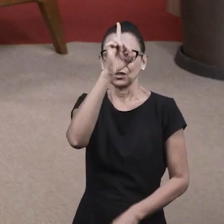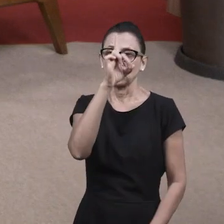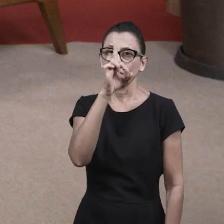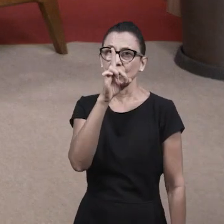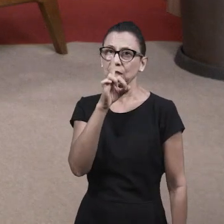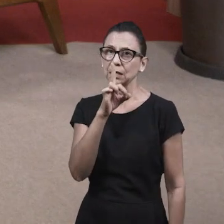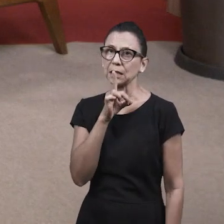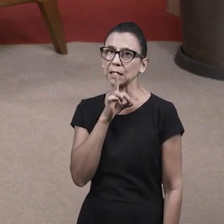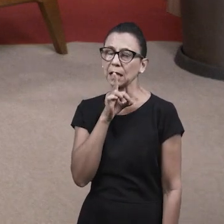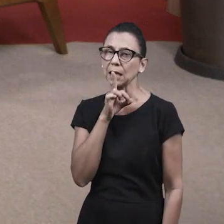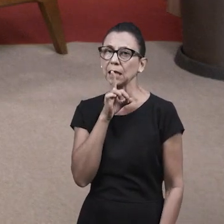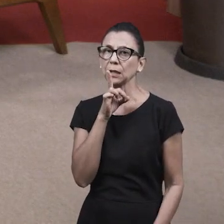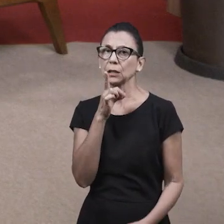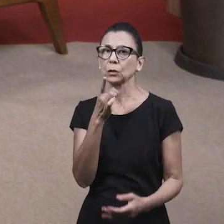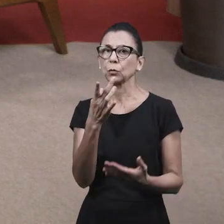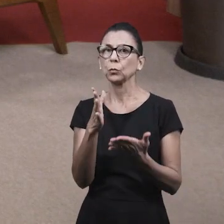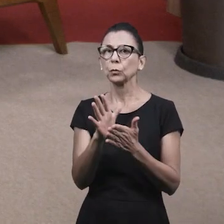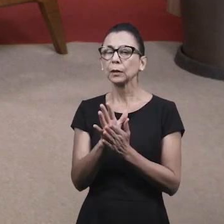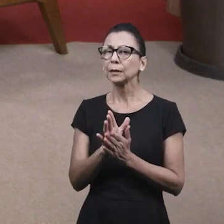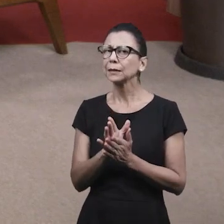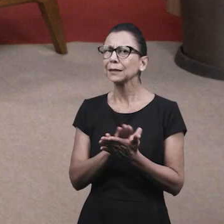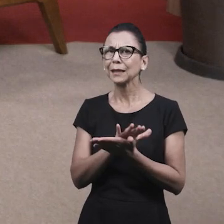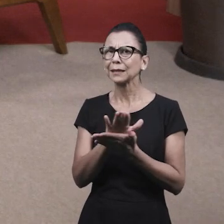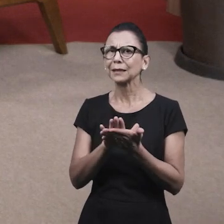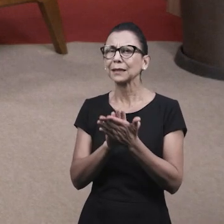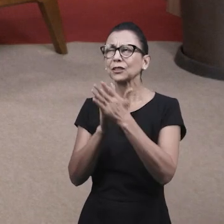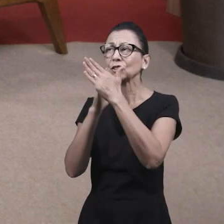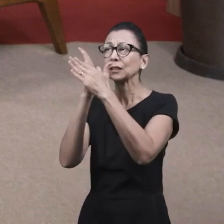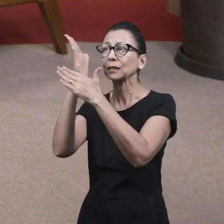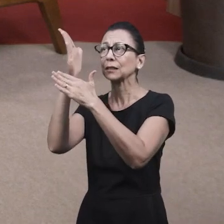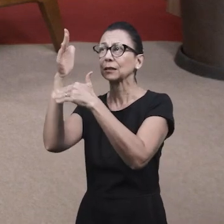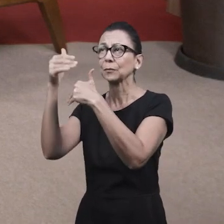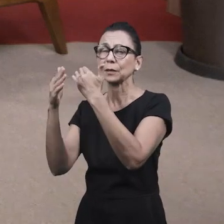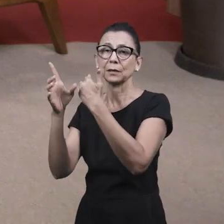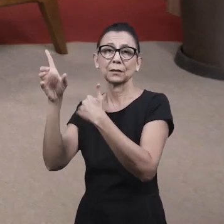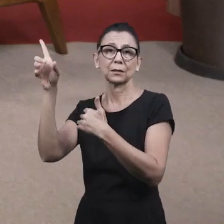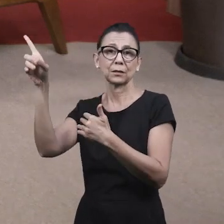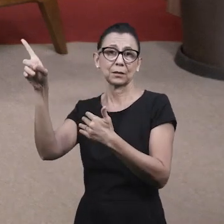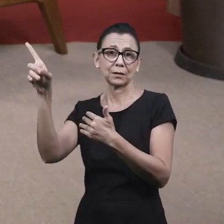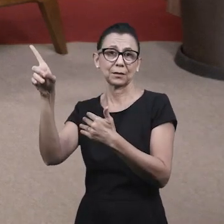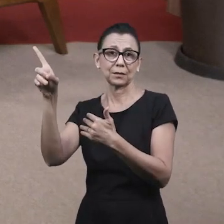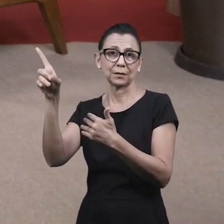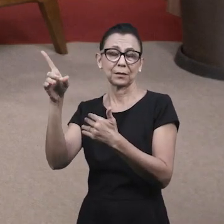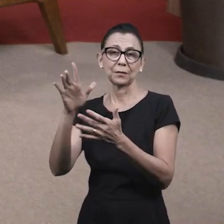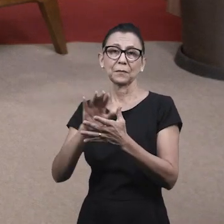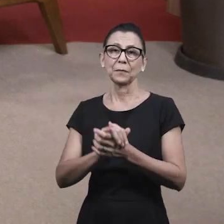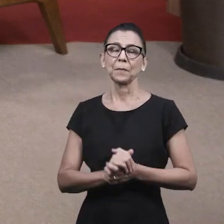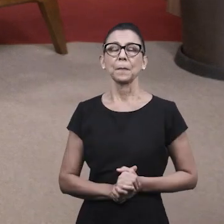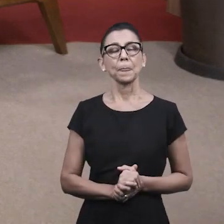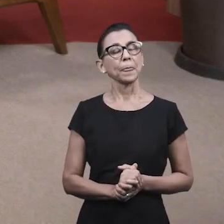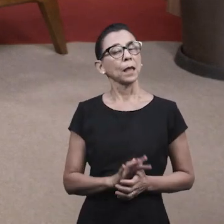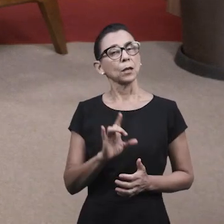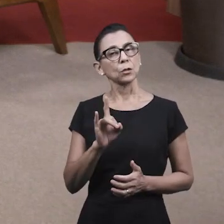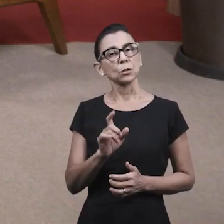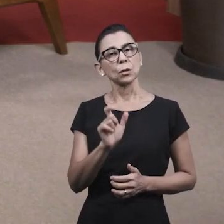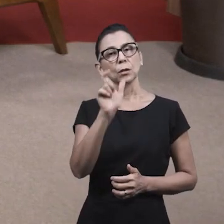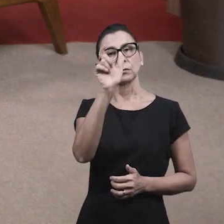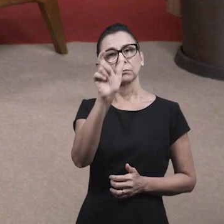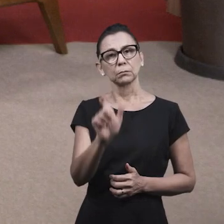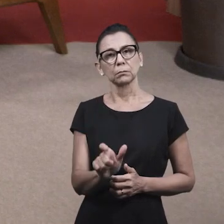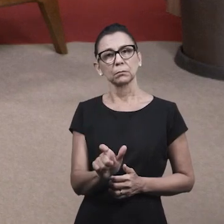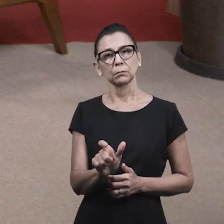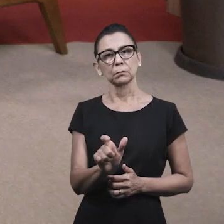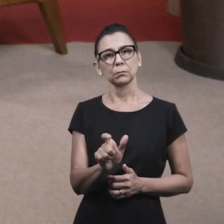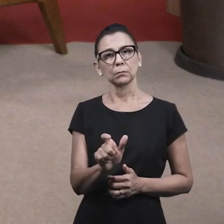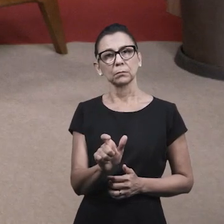puisse amener, qui puisse être le lien, l'objet, rien, afin que